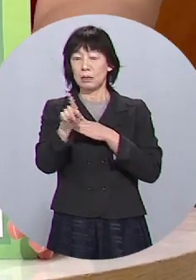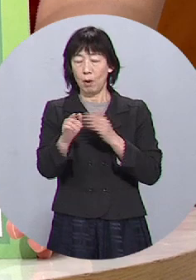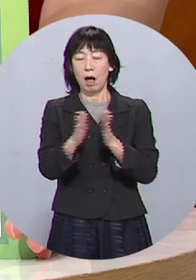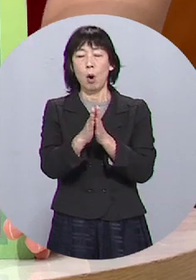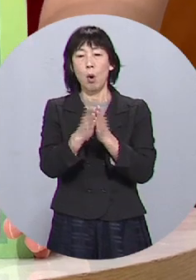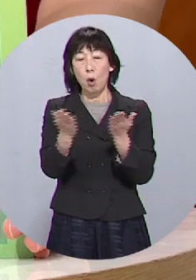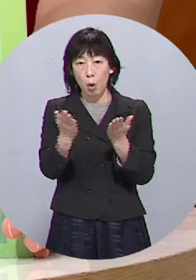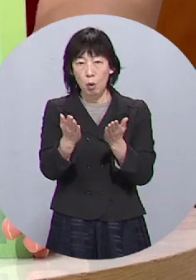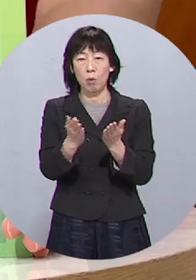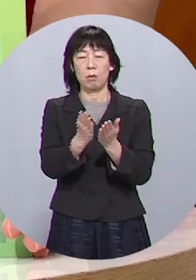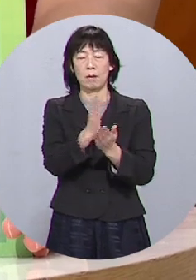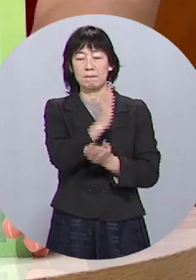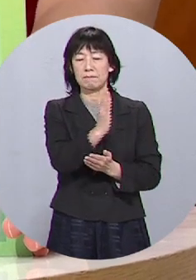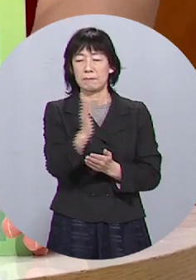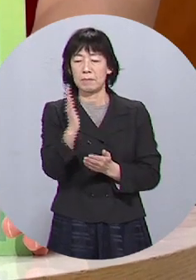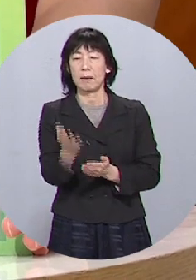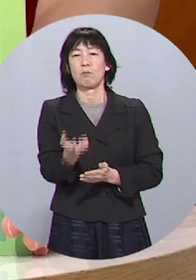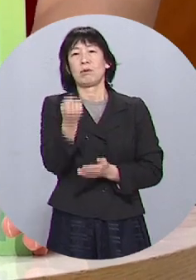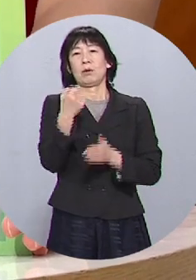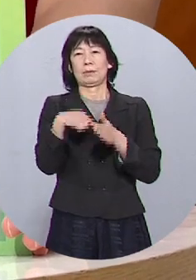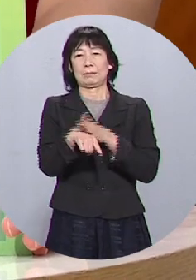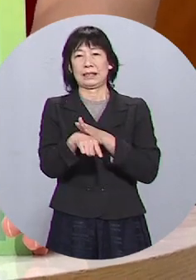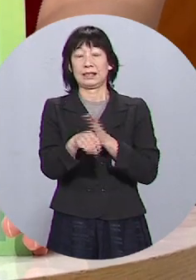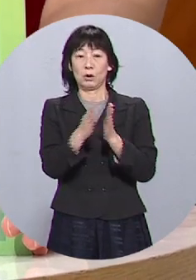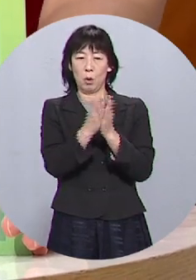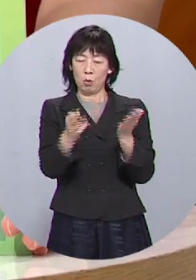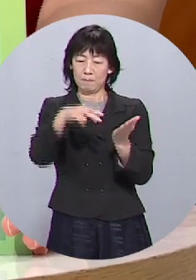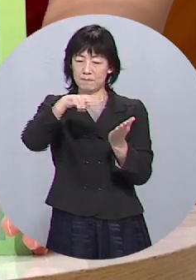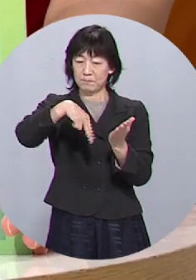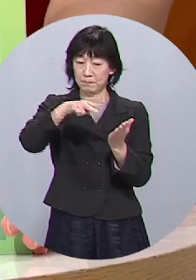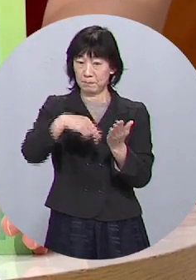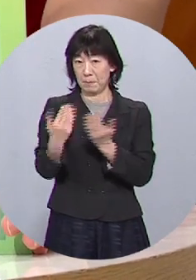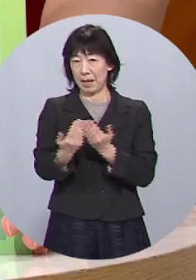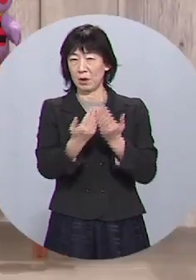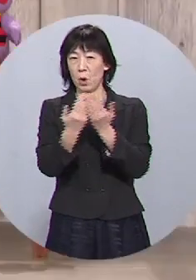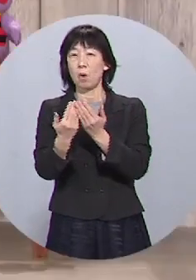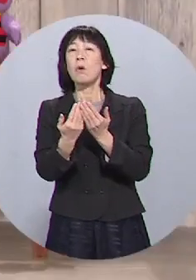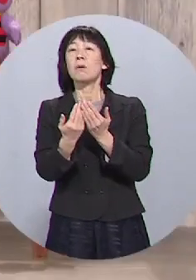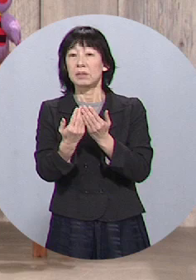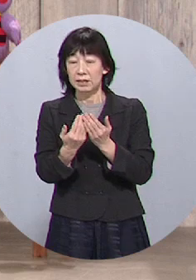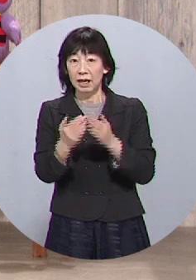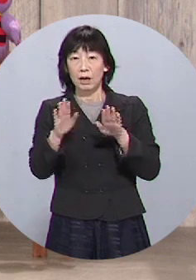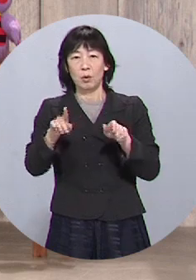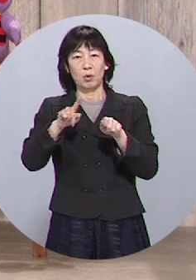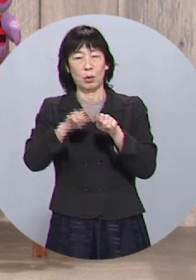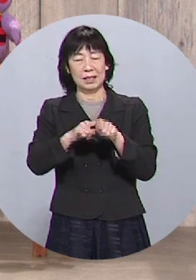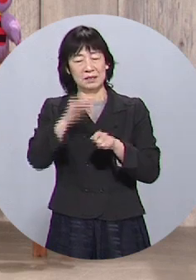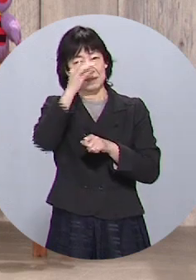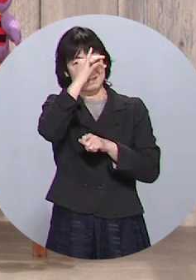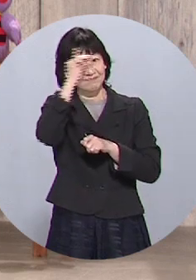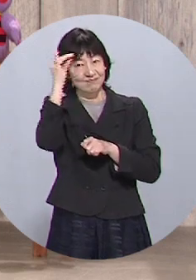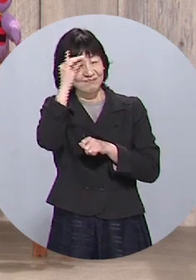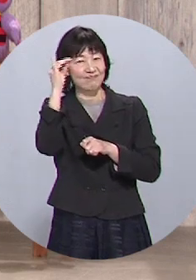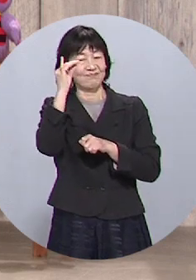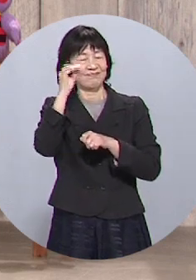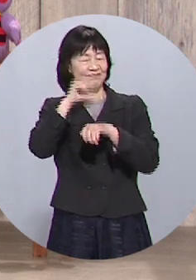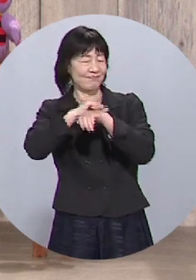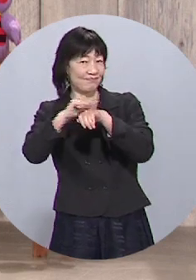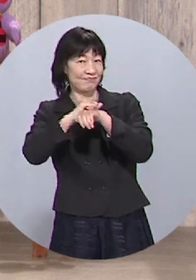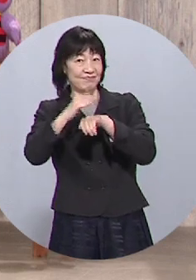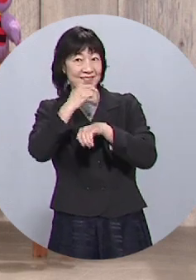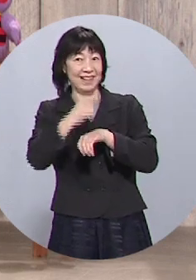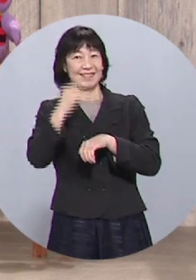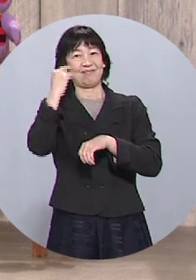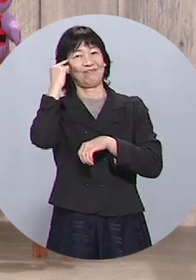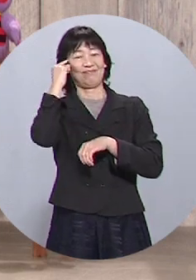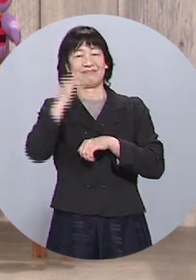くさん持ってるっていう意味なんですけど、まあ、たくさん本を読んで勉強してちょっと今年は知性を磨きたいなと思っております。